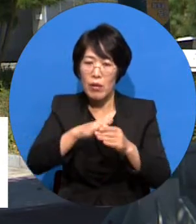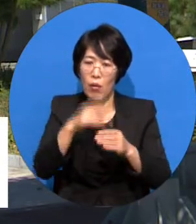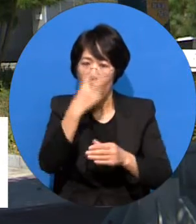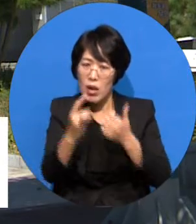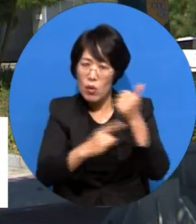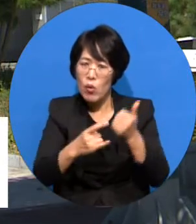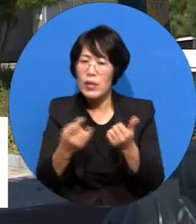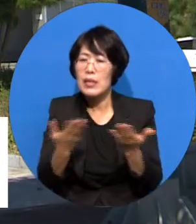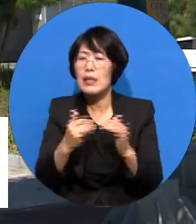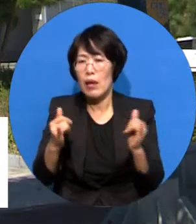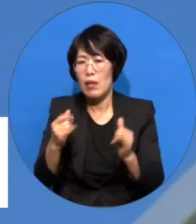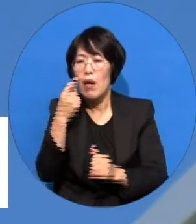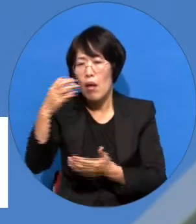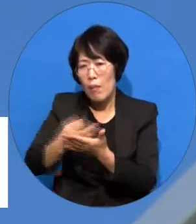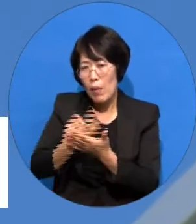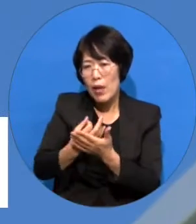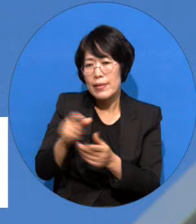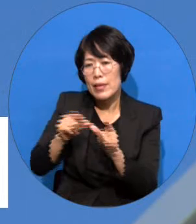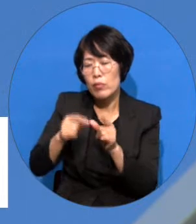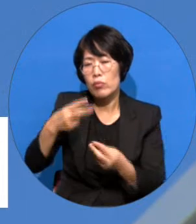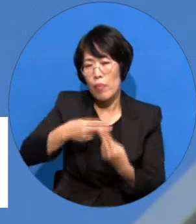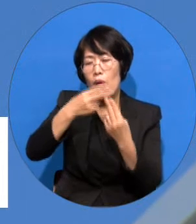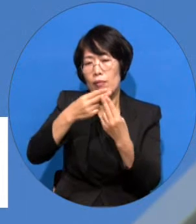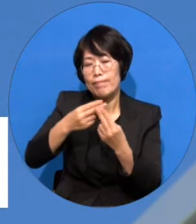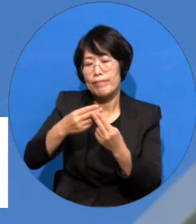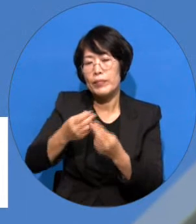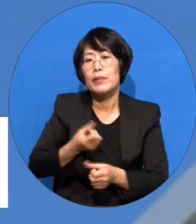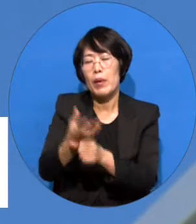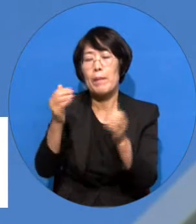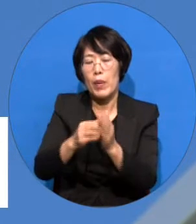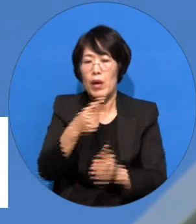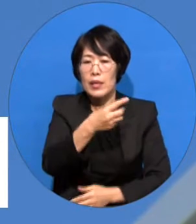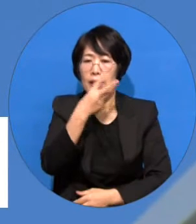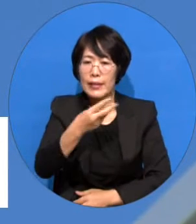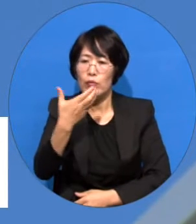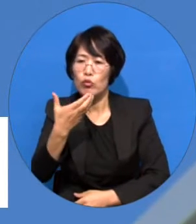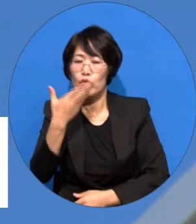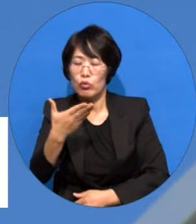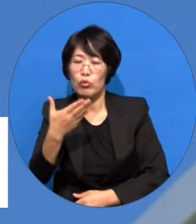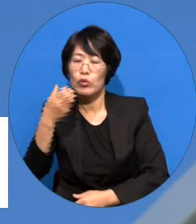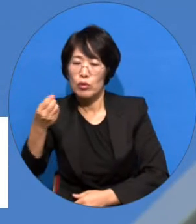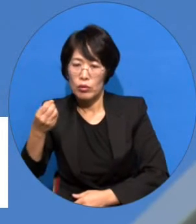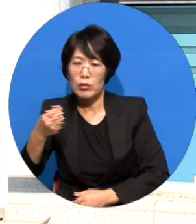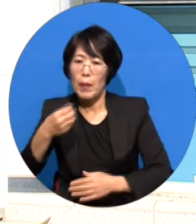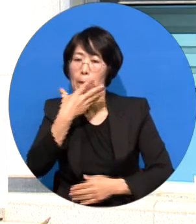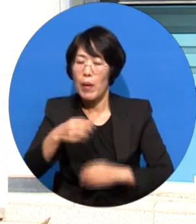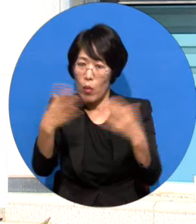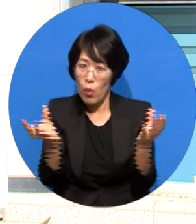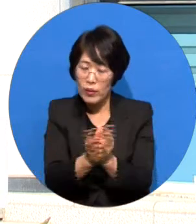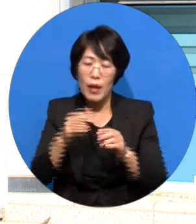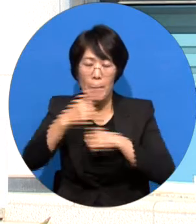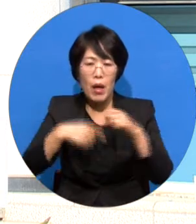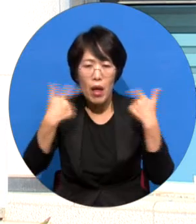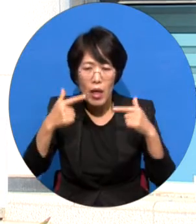직원들이 월급에서 매월 일정 금액의 정리 패킷 하는 것으로 1390 행복 봉사단은 매년 구호단체 와